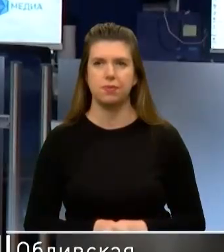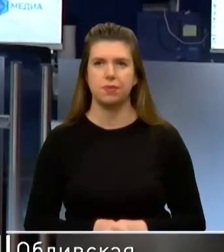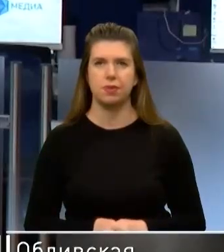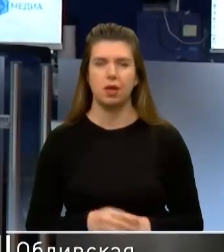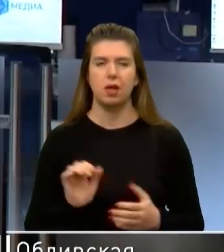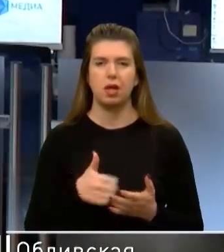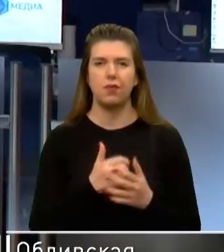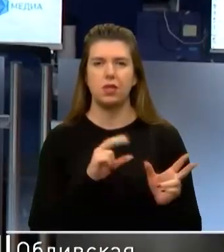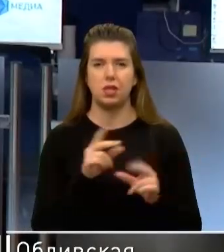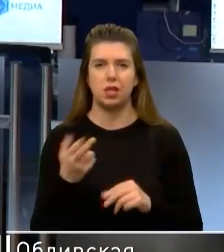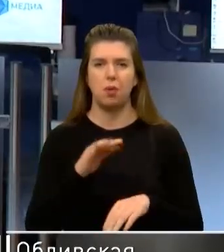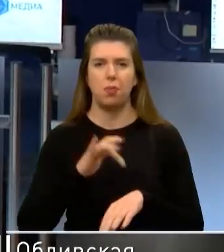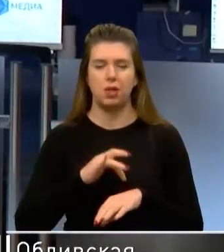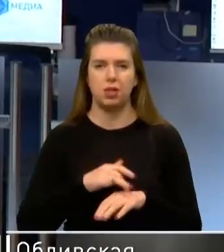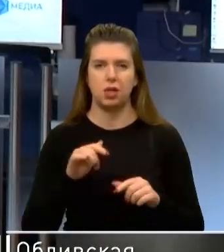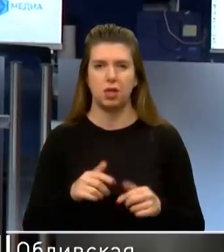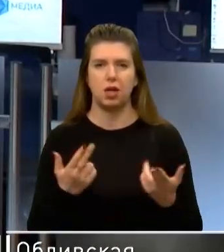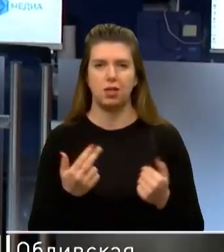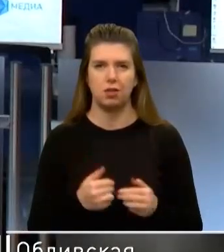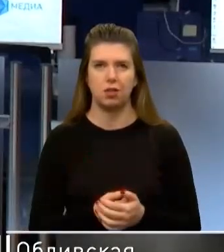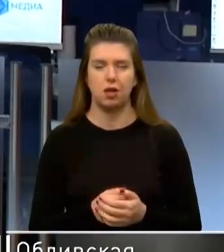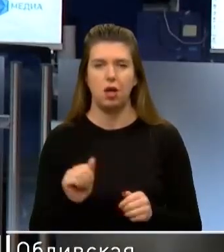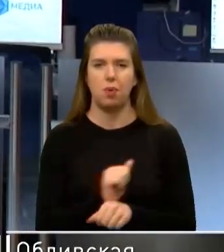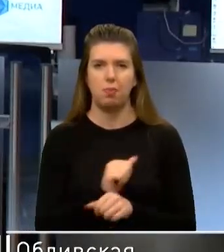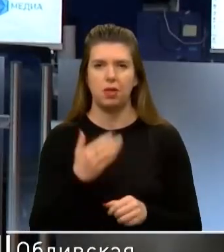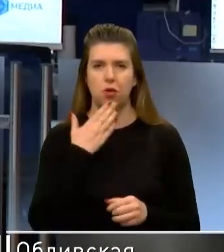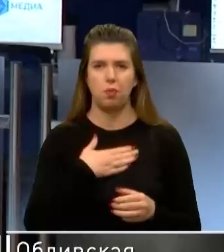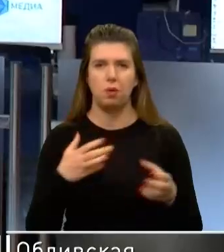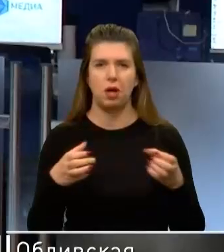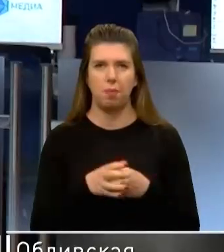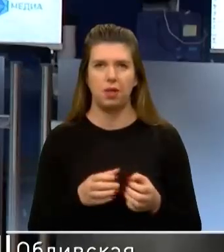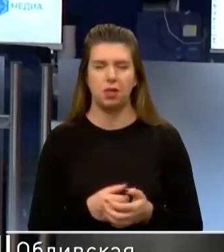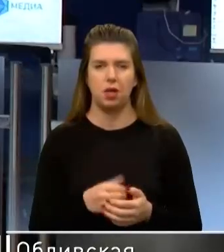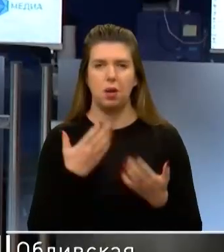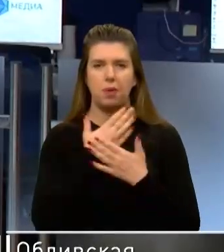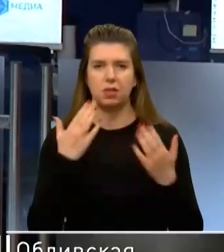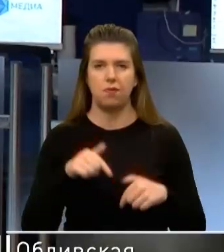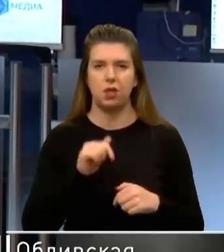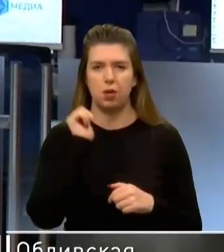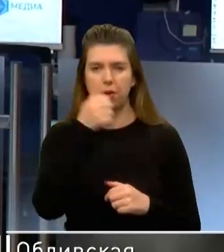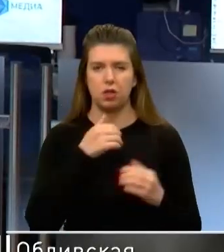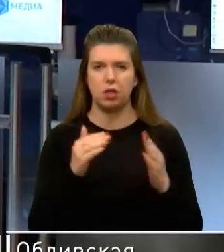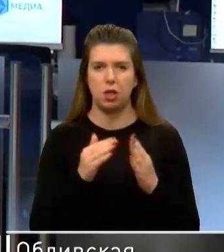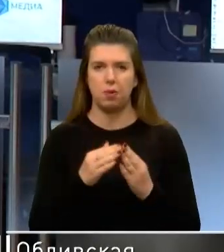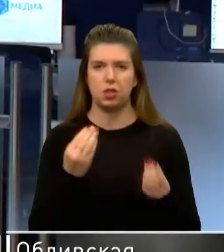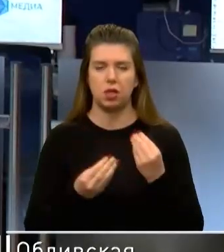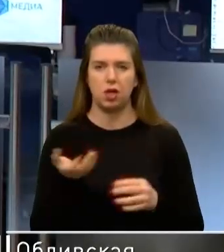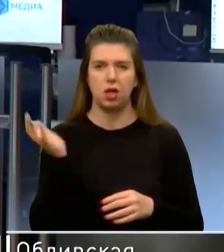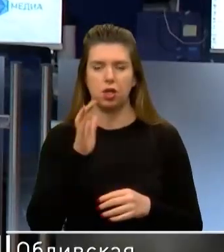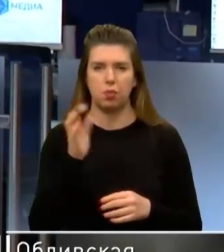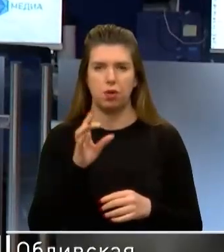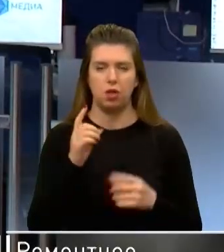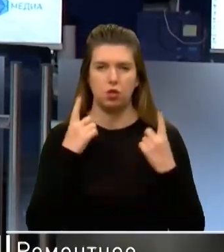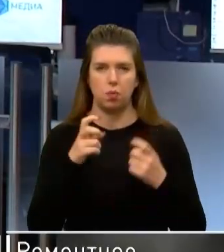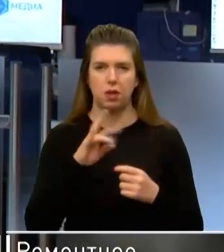Ну а главное счастье для болельщика это конечно же Победа любимой команды последний в этом году домашний матч гандбольной